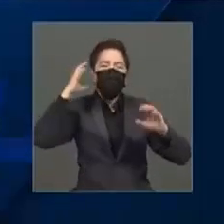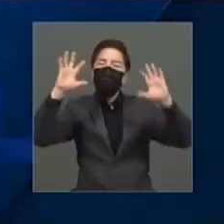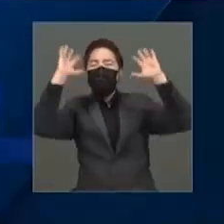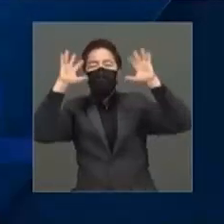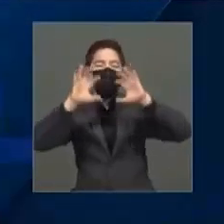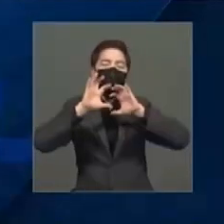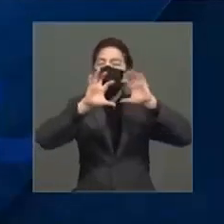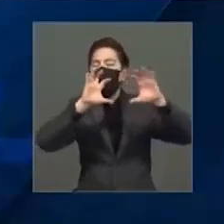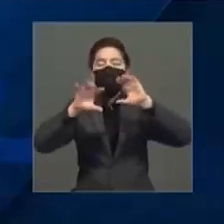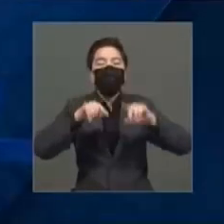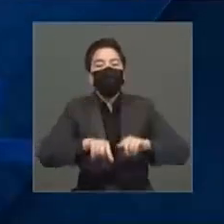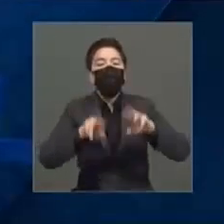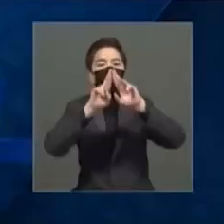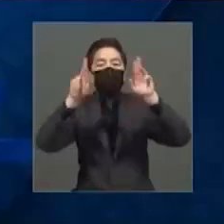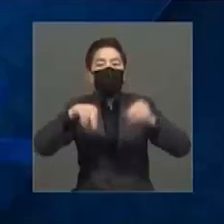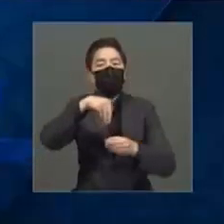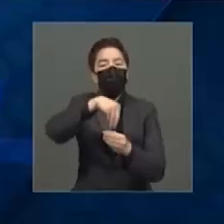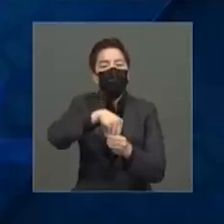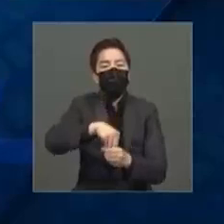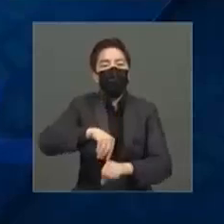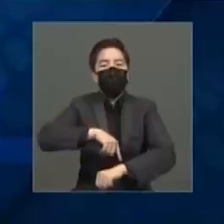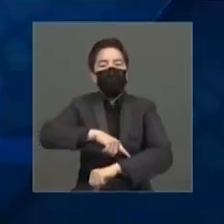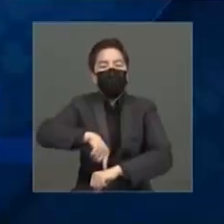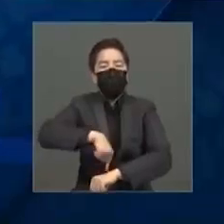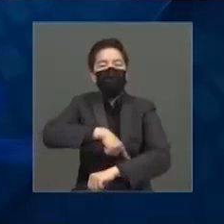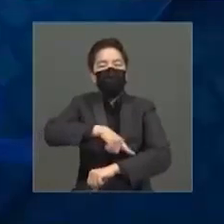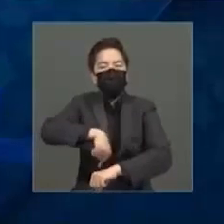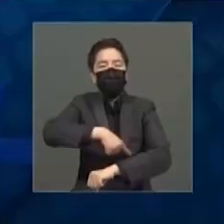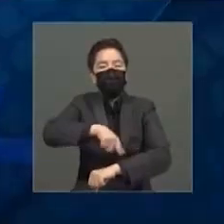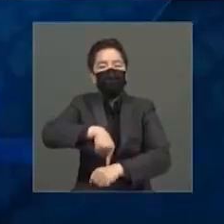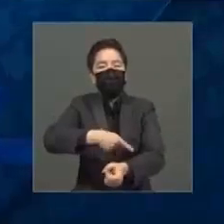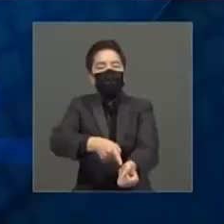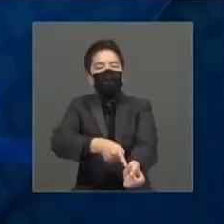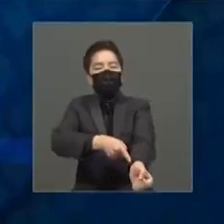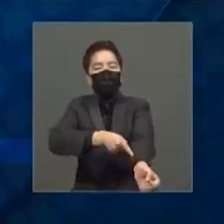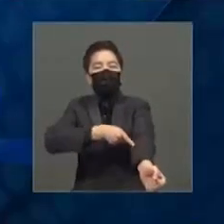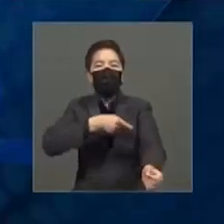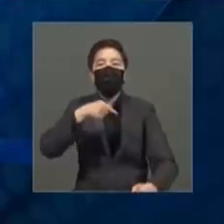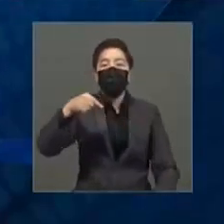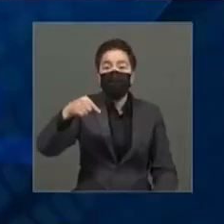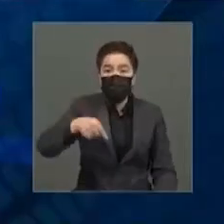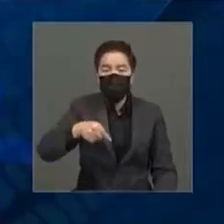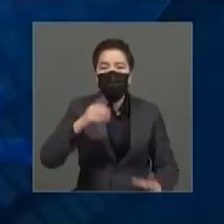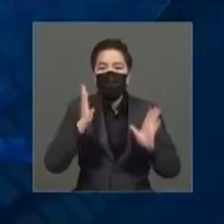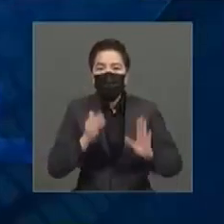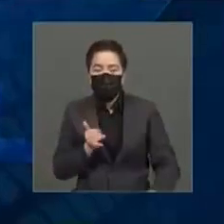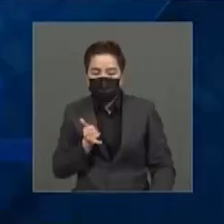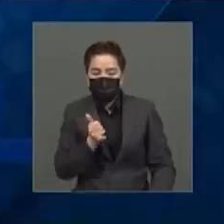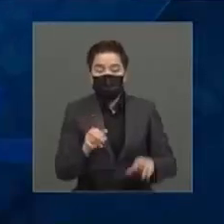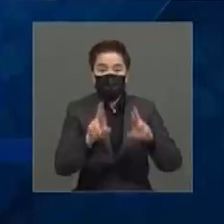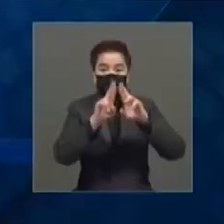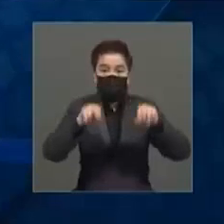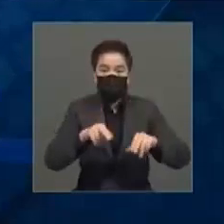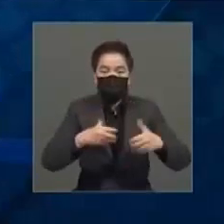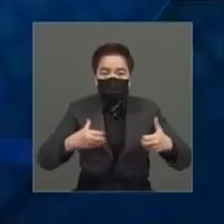แล้วก็ใช้เวลาในร้านอาหารเนี่ยเป็นระยะเวลานานทั้งนี้พฤติกรรมของคนที่ไปทำกิจกรรม